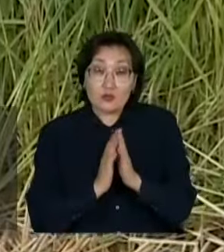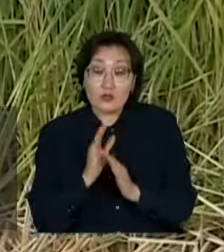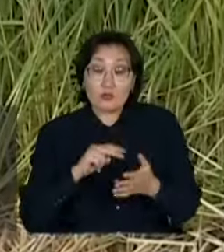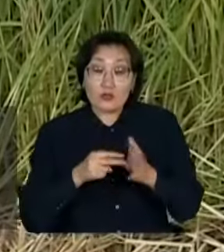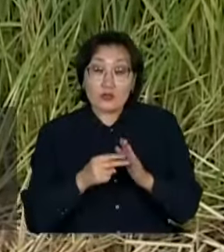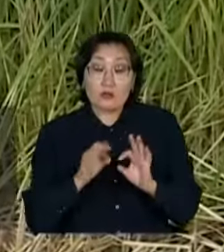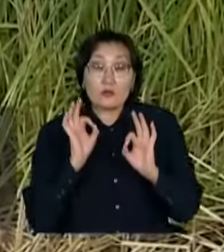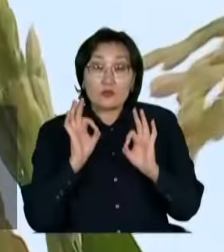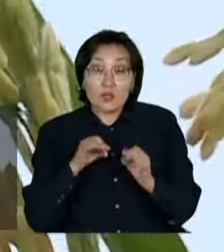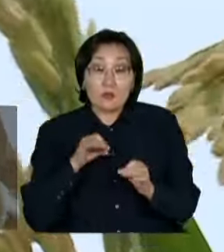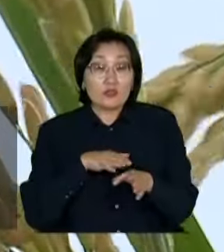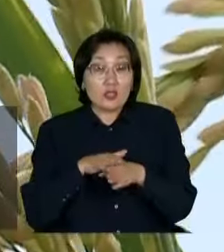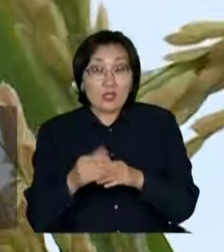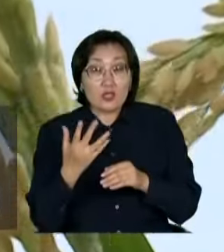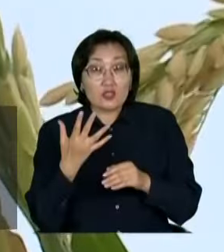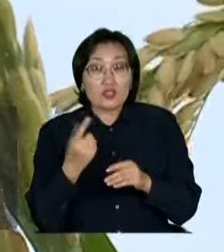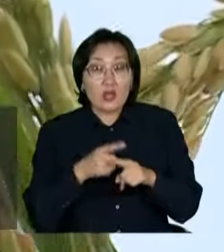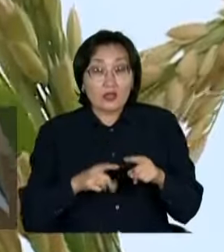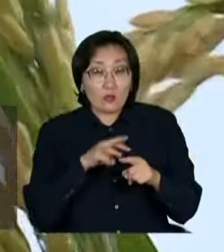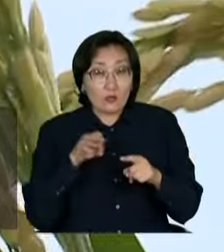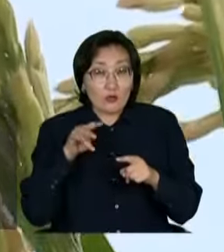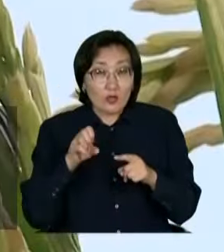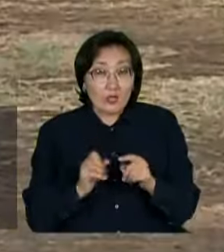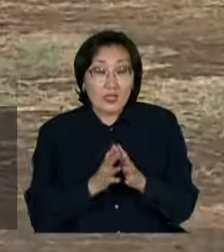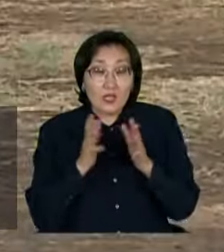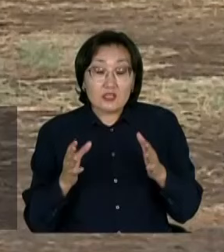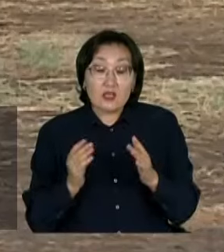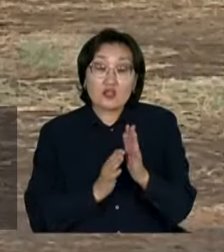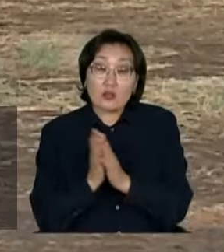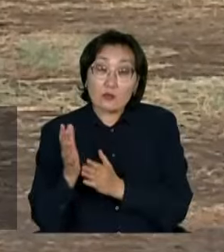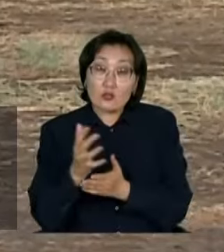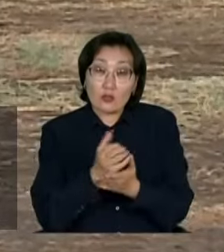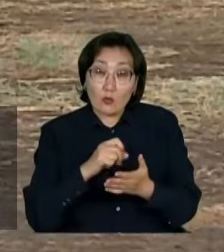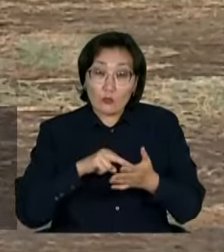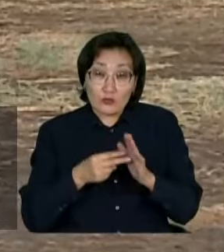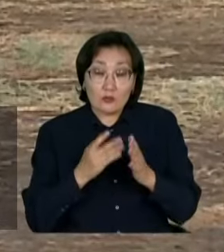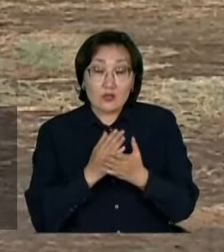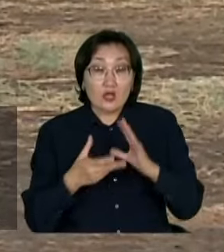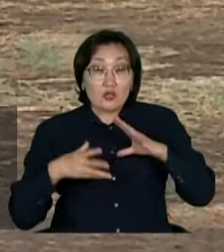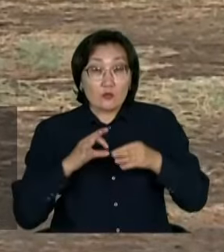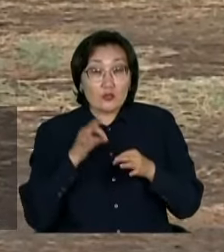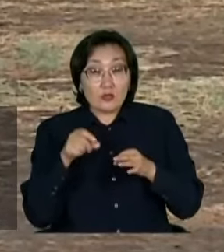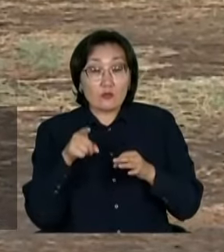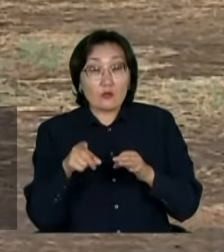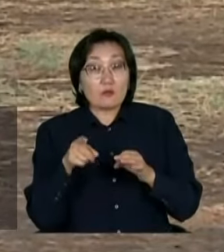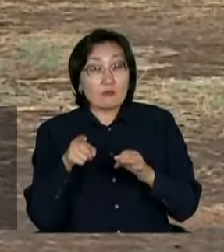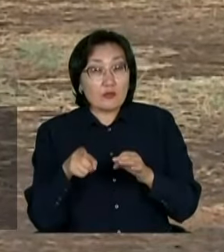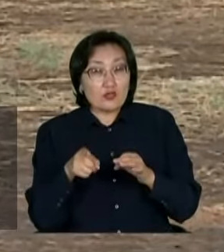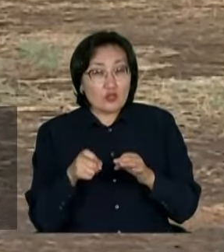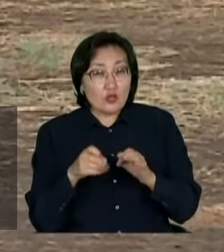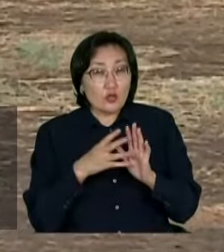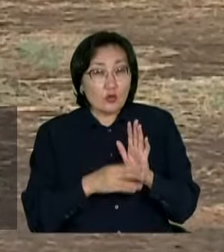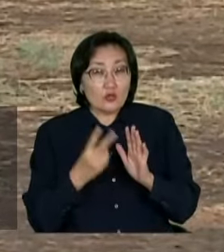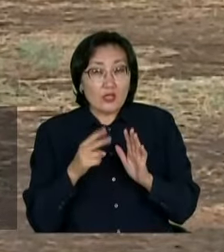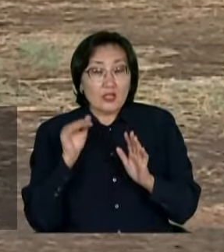ойдағыдай жүзеге асса, 500 000 тоннадан аса өнім алу ойда бар екен. Биыл жалпы облыс бойынша 192 000